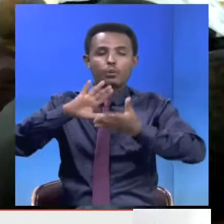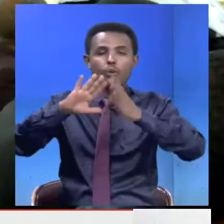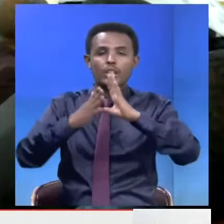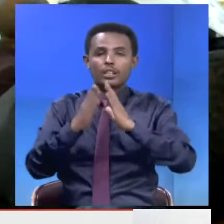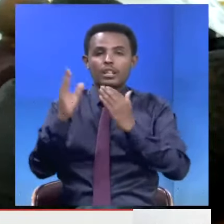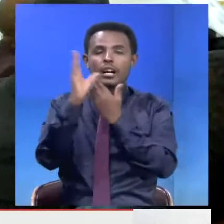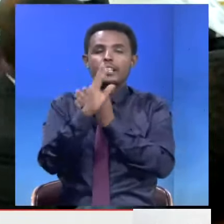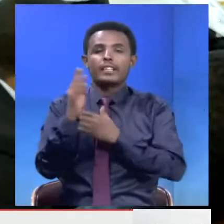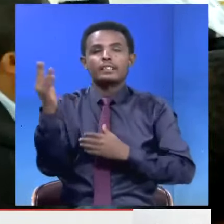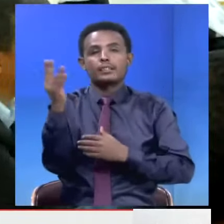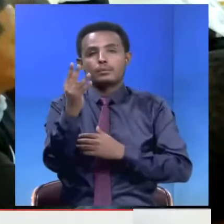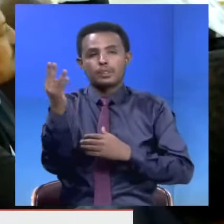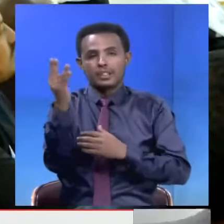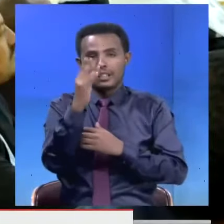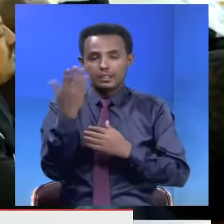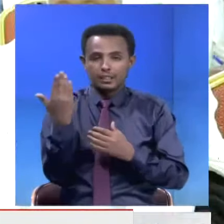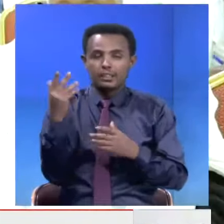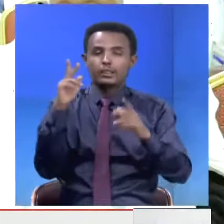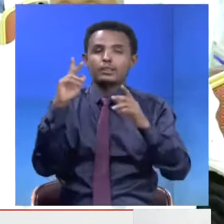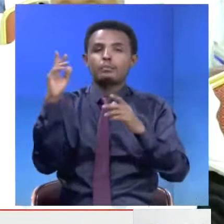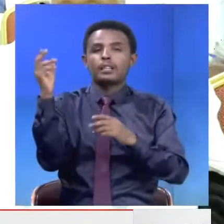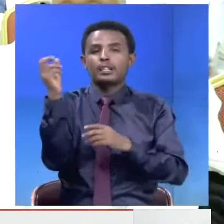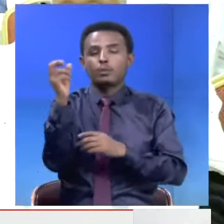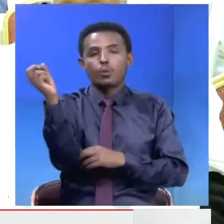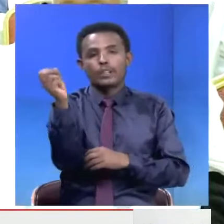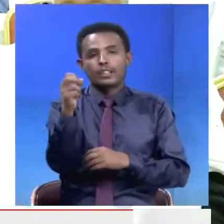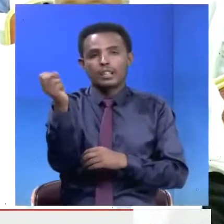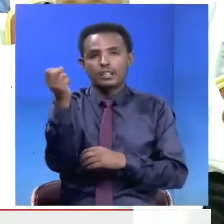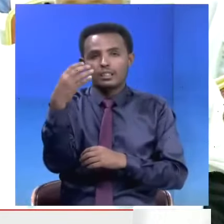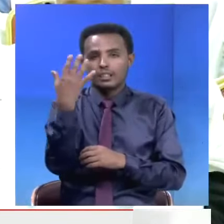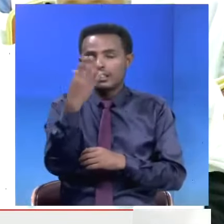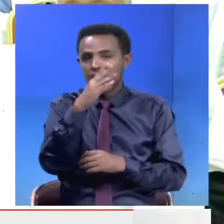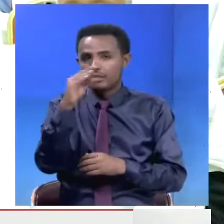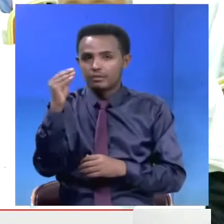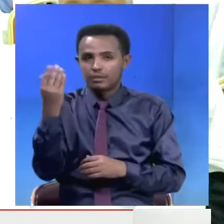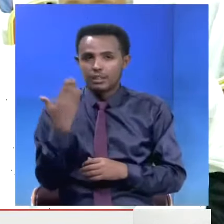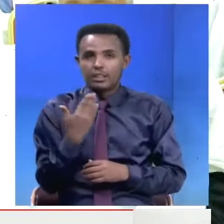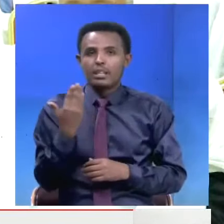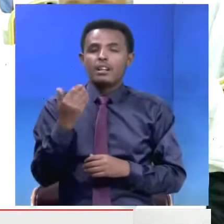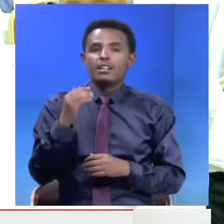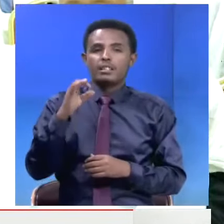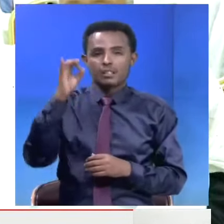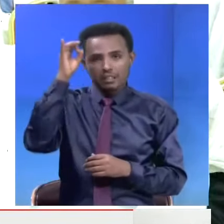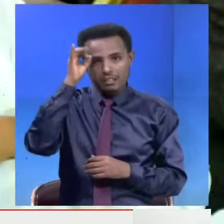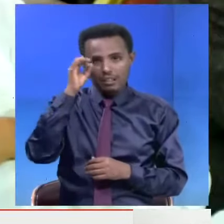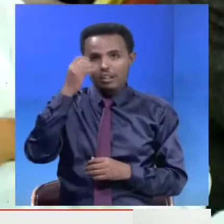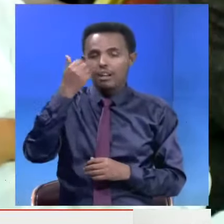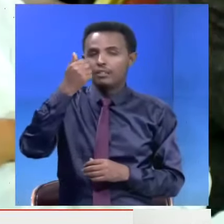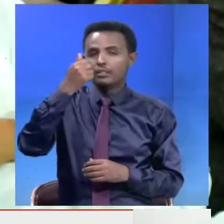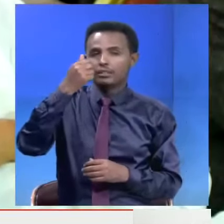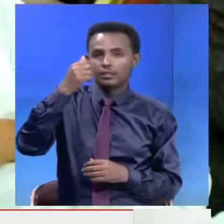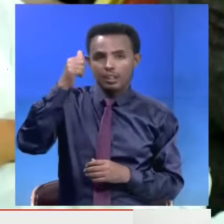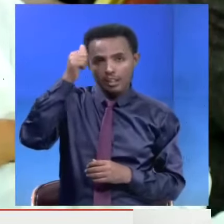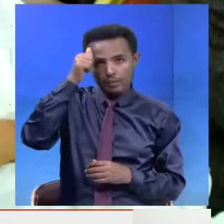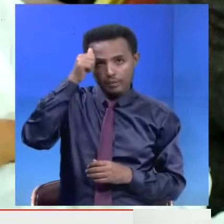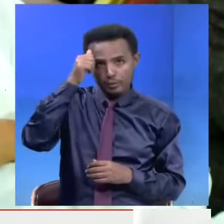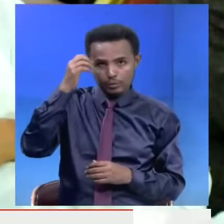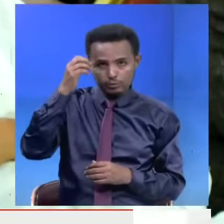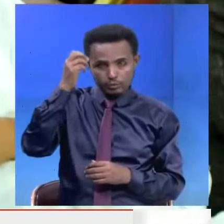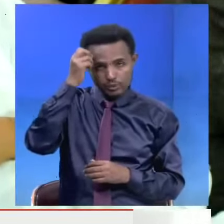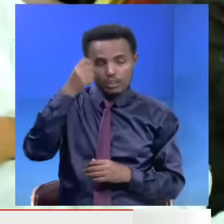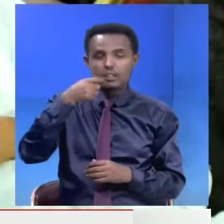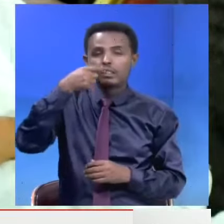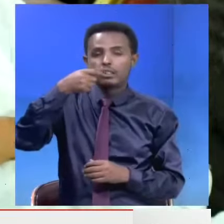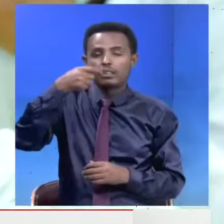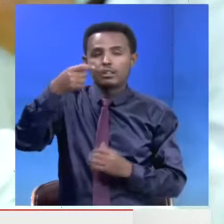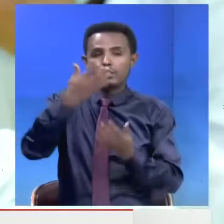ስብከት የስብከተ ወንጌልና የሕዝብ ግንኙነት ኃላፊ ሊቀ አእላፍ ቀለመወርቅ አሻግሬ ወጣቱ ትውልድ ለሀገሩ አንድነት አስተዋጽኦ እንዳለው